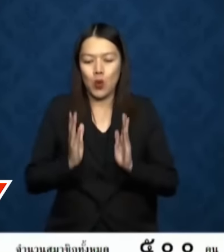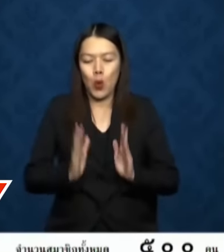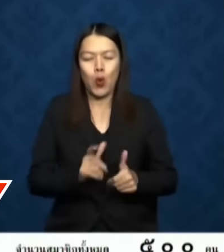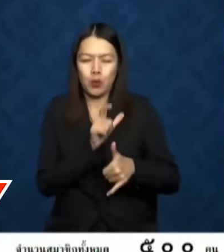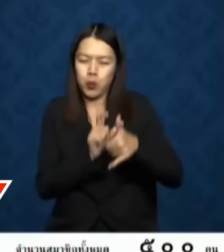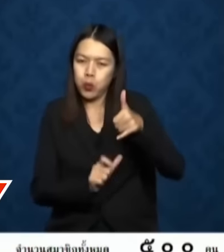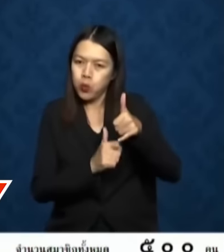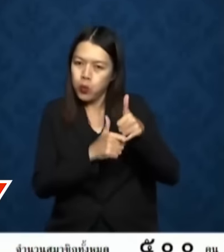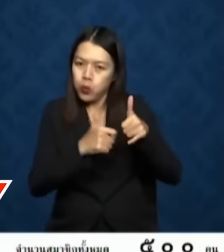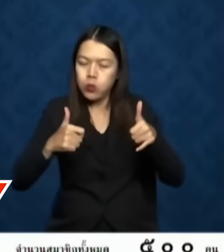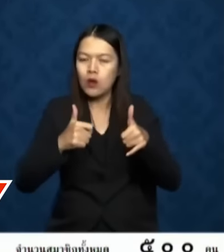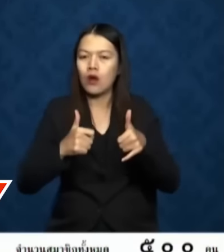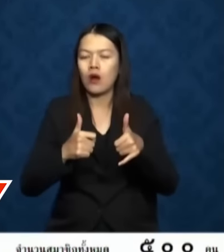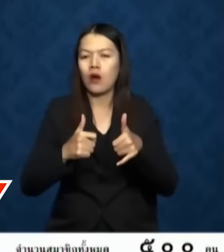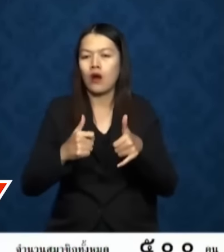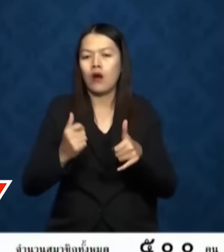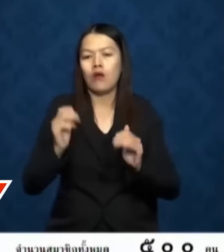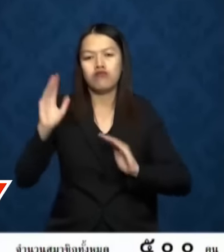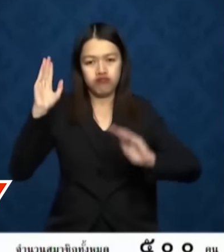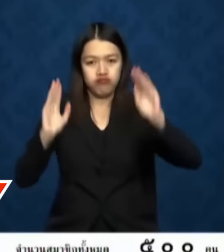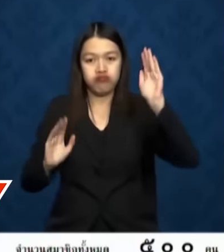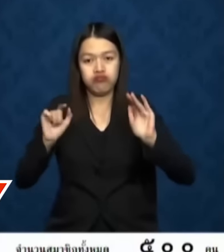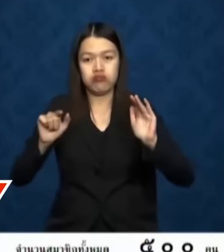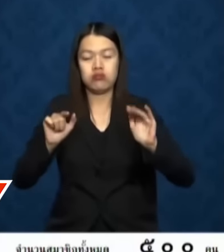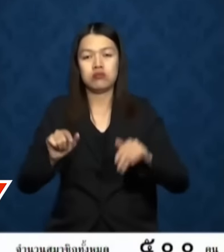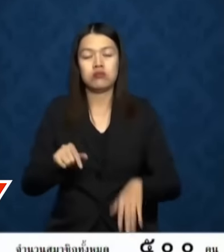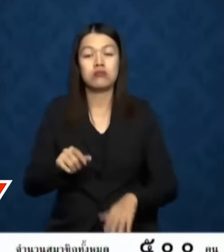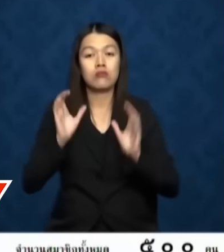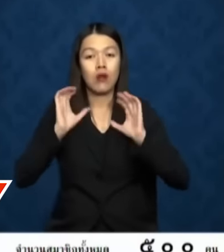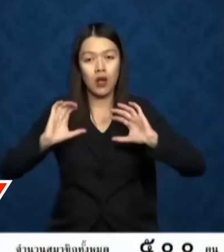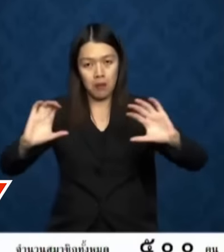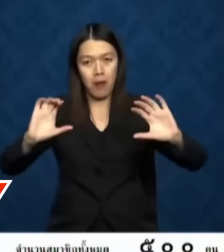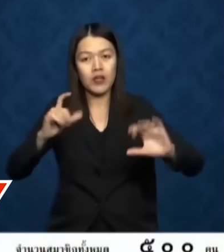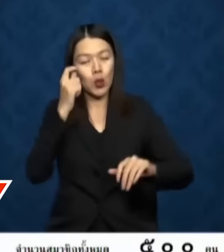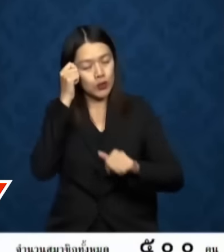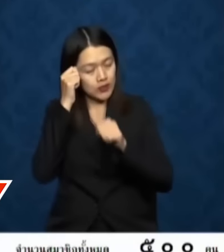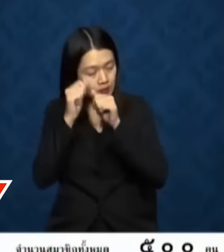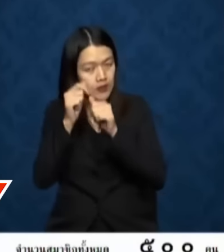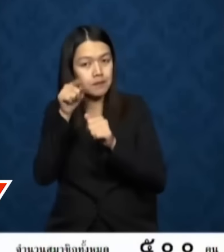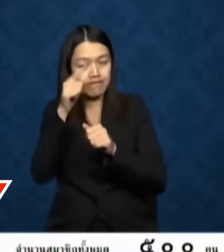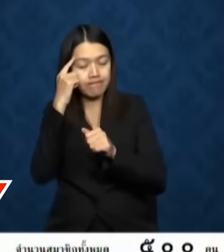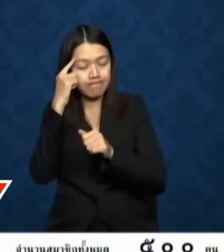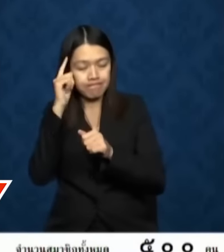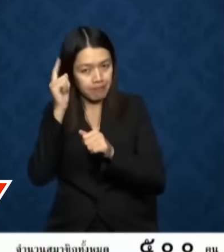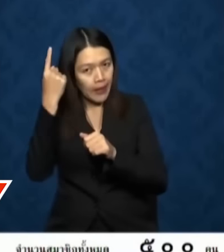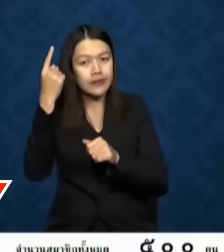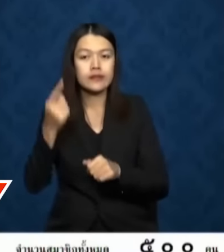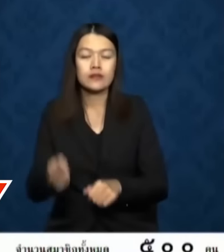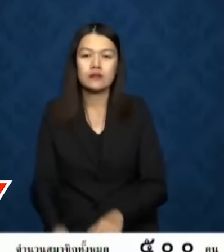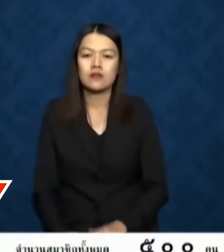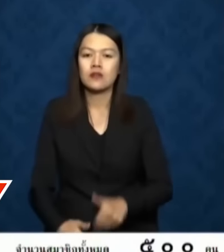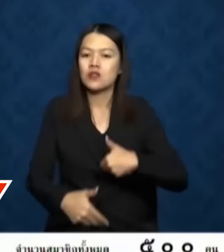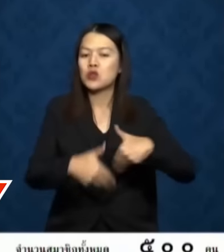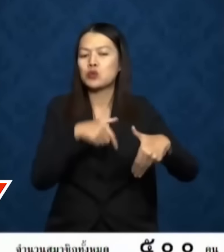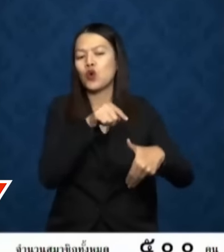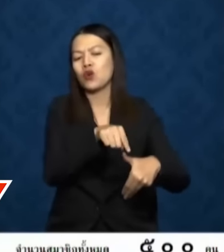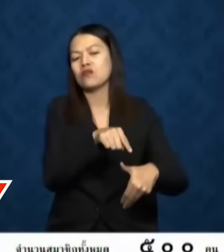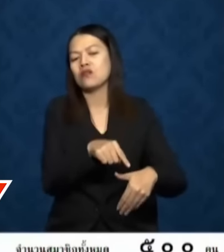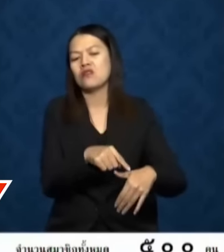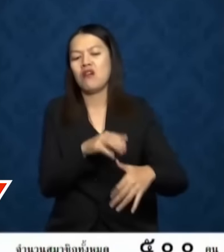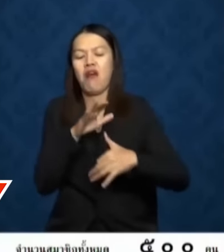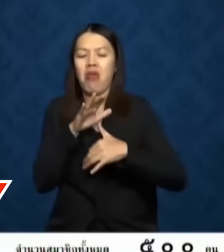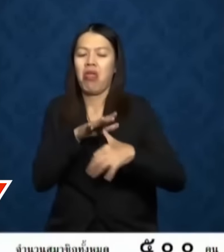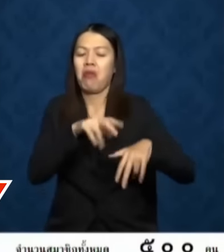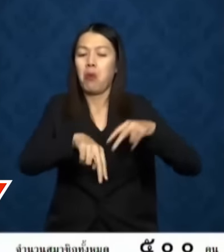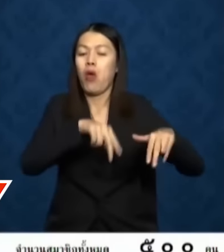องที่มีคุณภาพในระบอบประชาธิปไตยครับรัฐบาลต้องมีสำนึกใหม่ไม่ใช่มองว่าประชาชนเป็นผู้ใต้บังคับบัญช